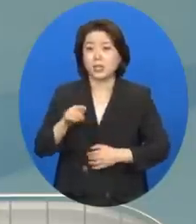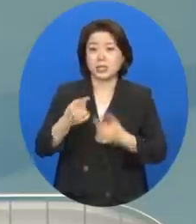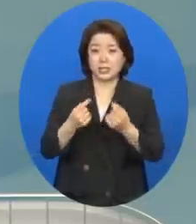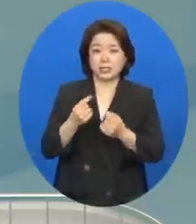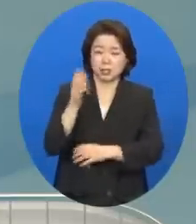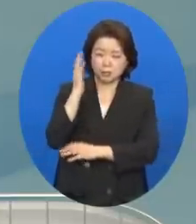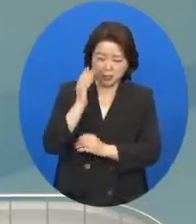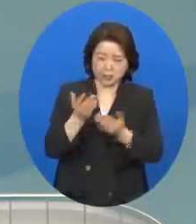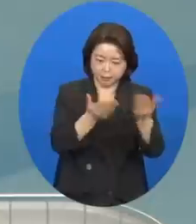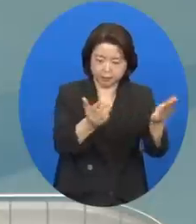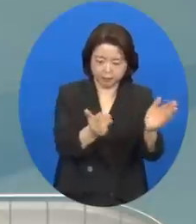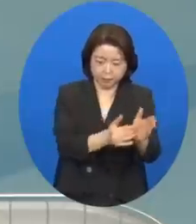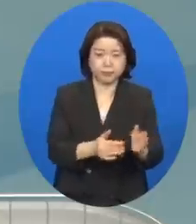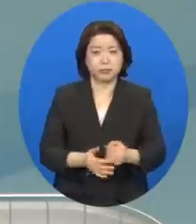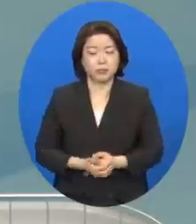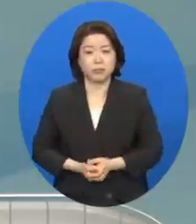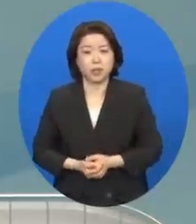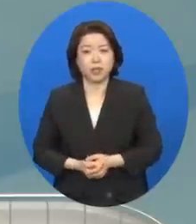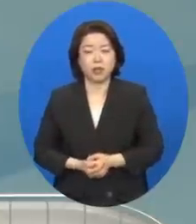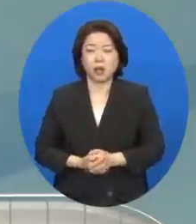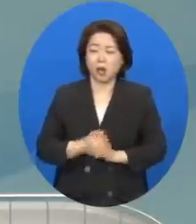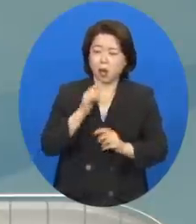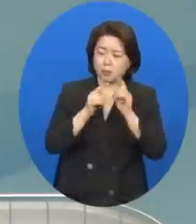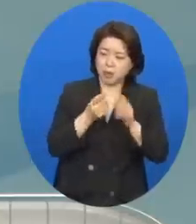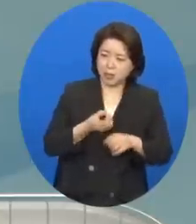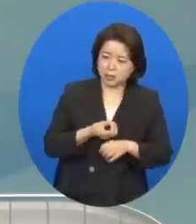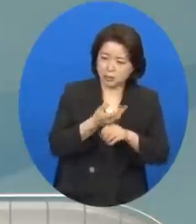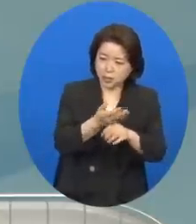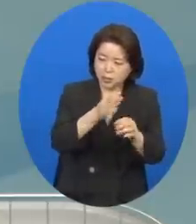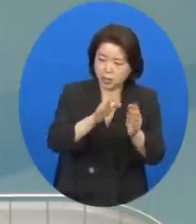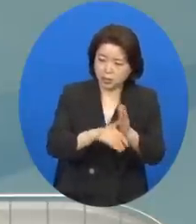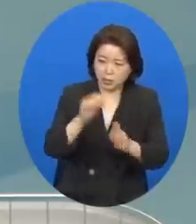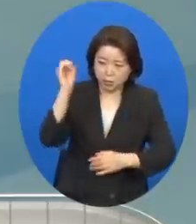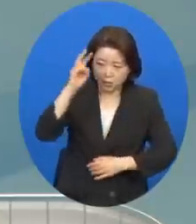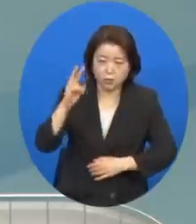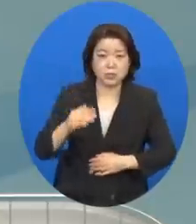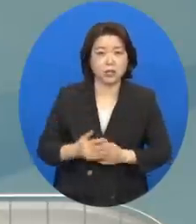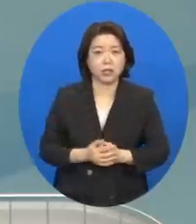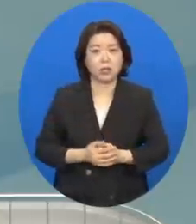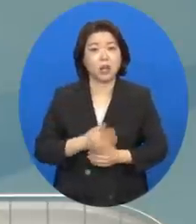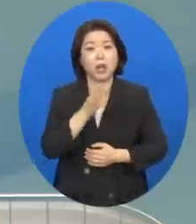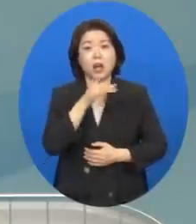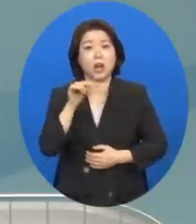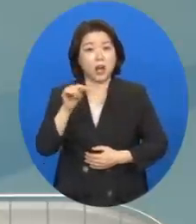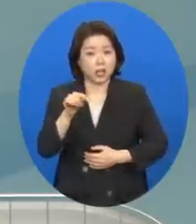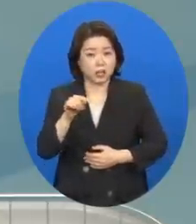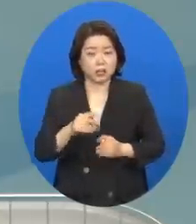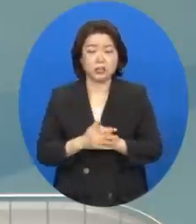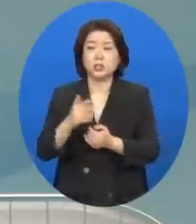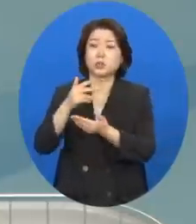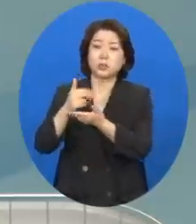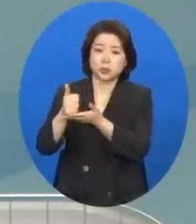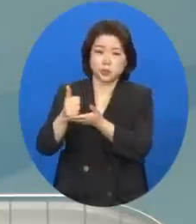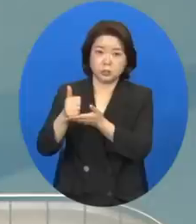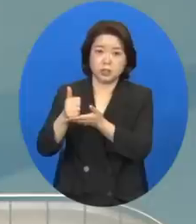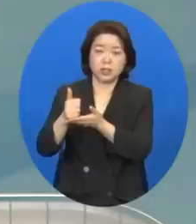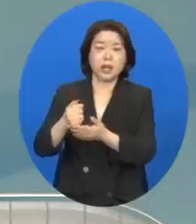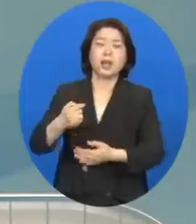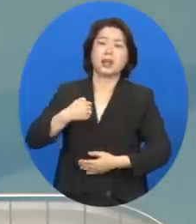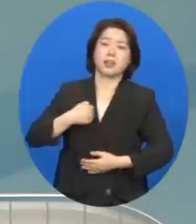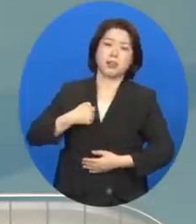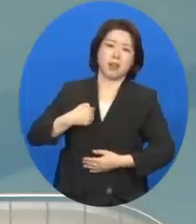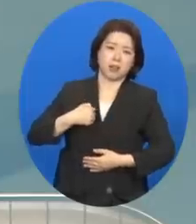말씀을 전했는데 말씀을 전하면서 갑자기 아, 이것은 주님이